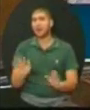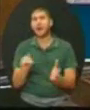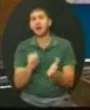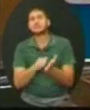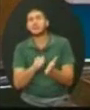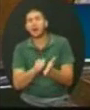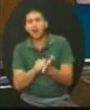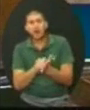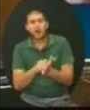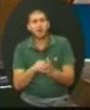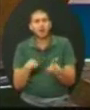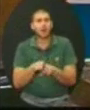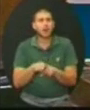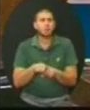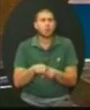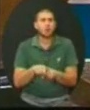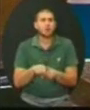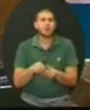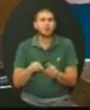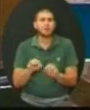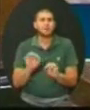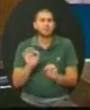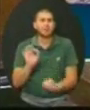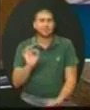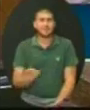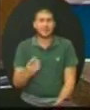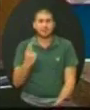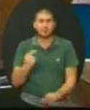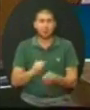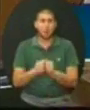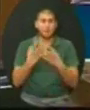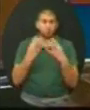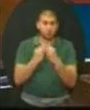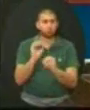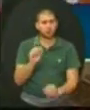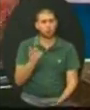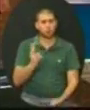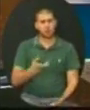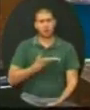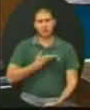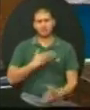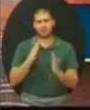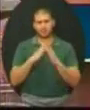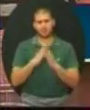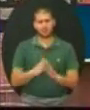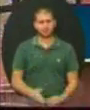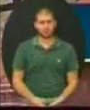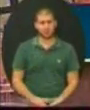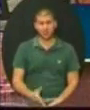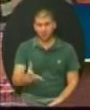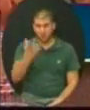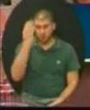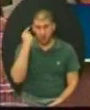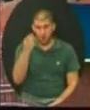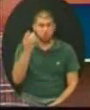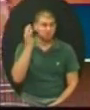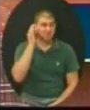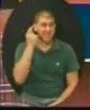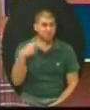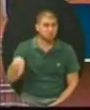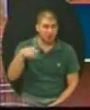וחלילה תטיל מום בגופה או בתגדיל את משפחתה, כדי שהיא תוכל לקבל את הדירה. שכחו שאותם